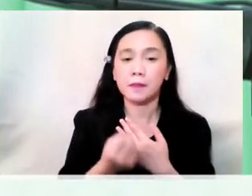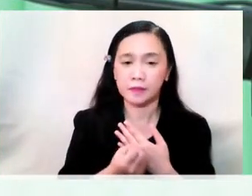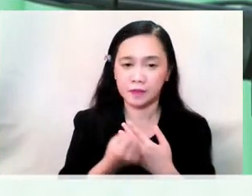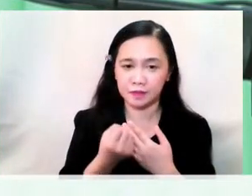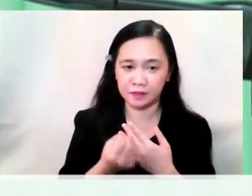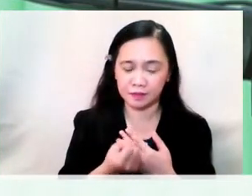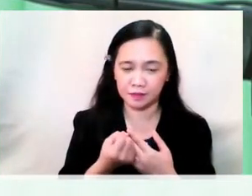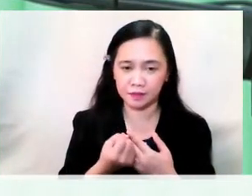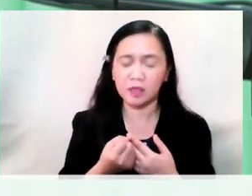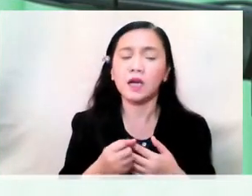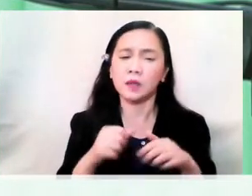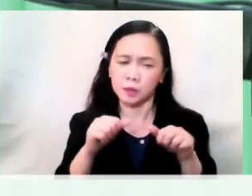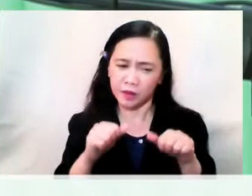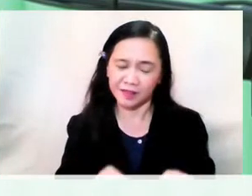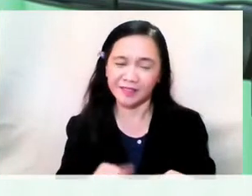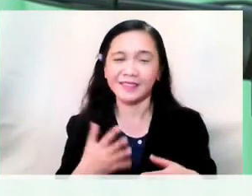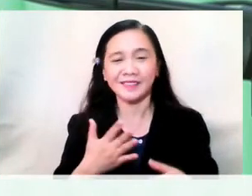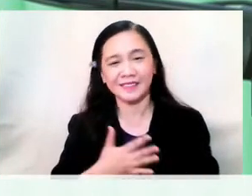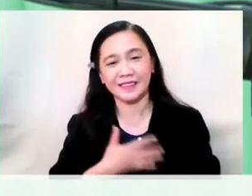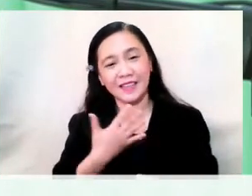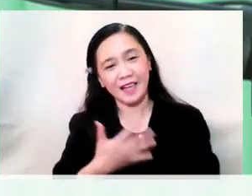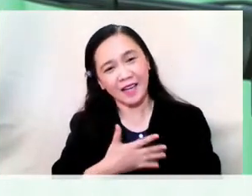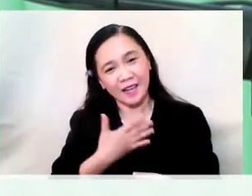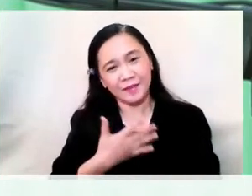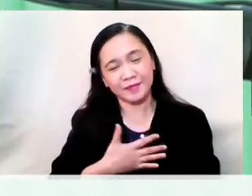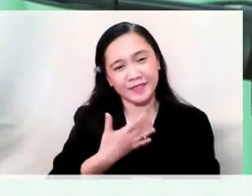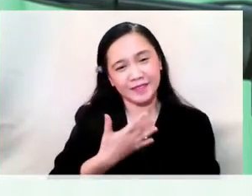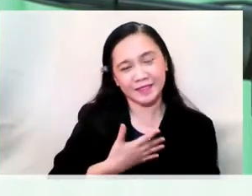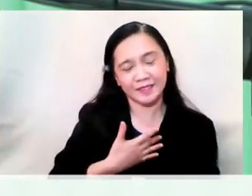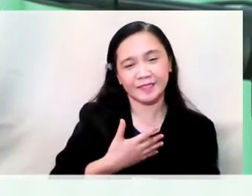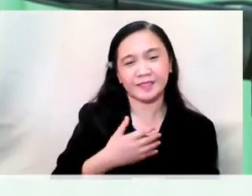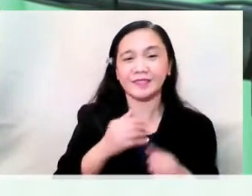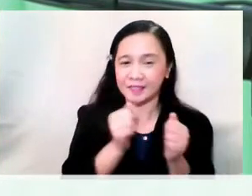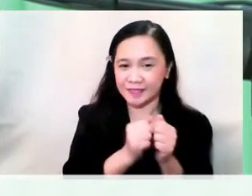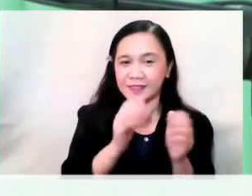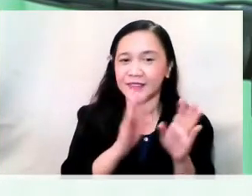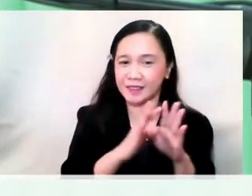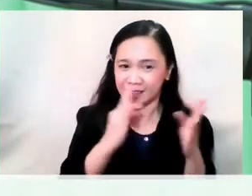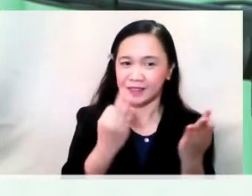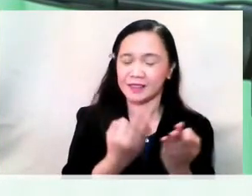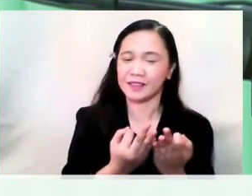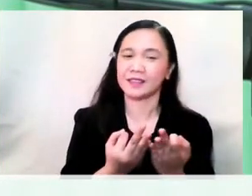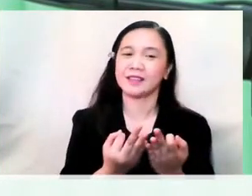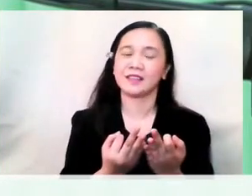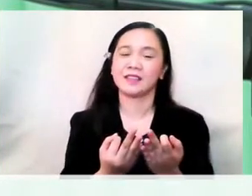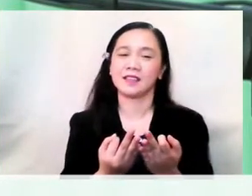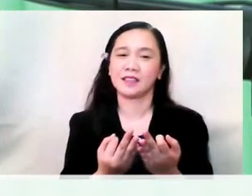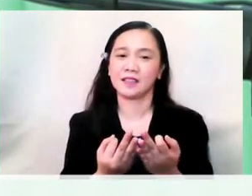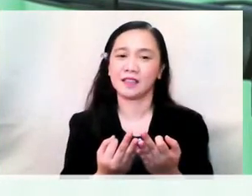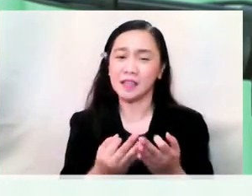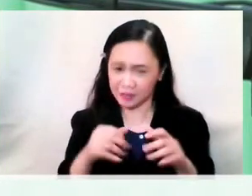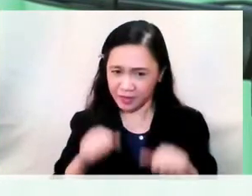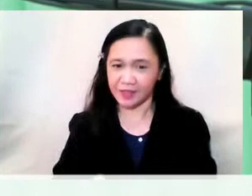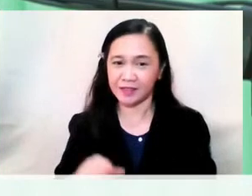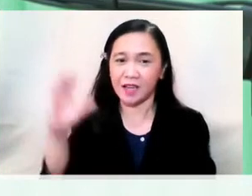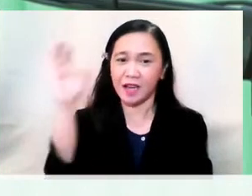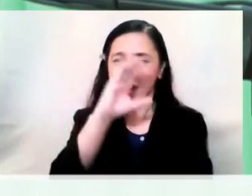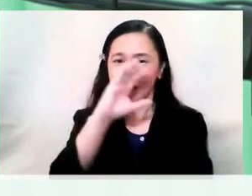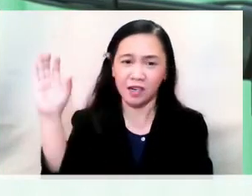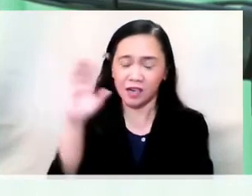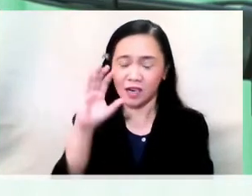naman palang maging masaya kahit nasa pamilya. Maari naman palang magpasko na walang